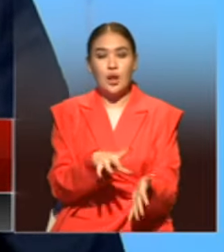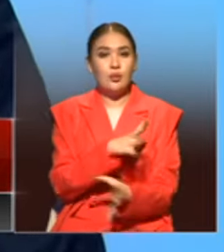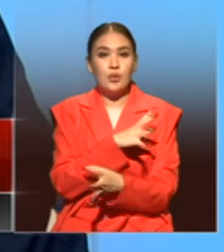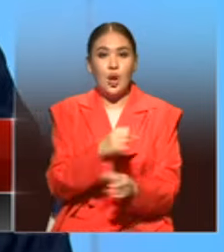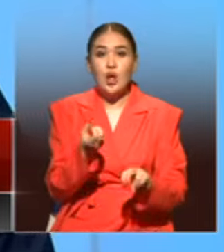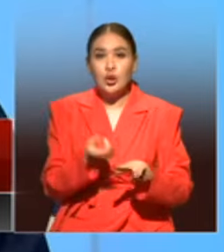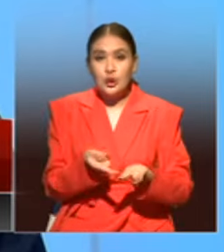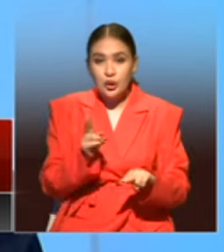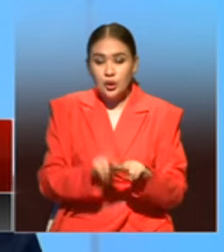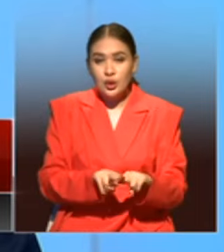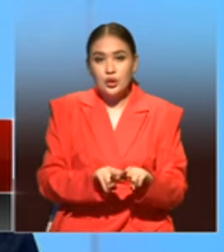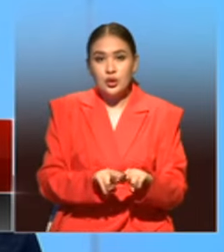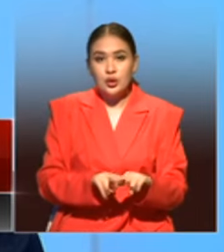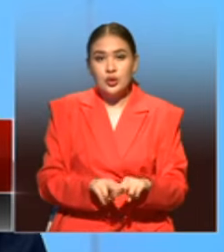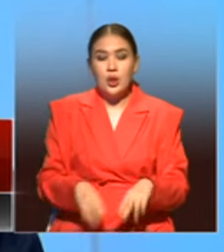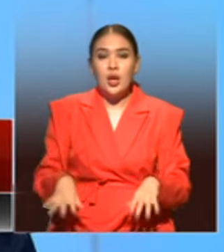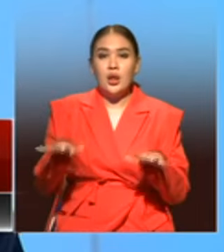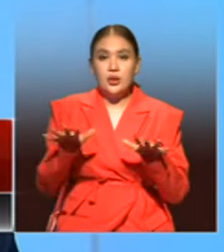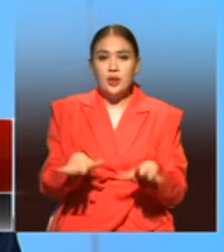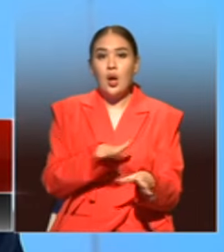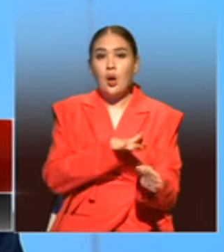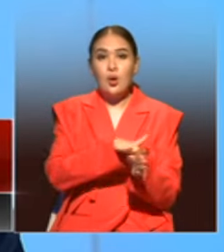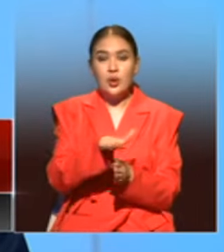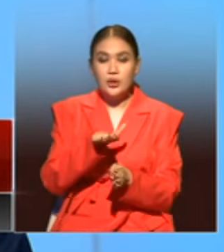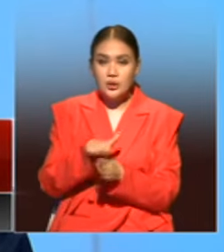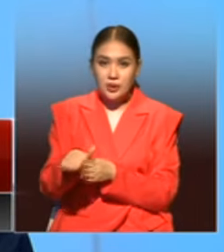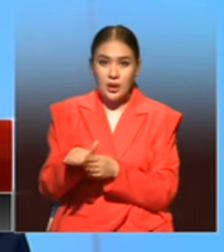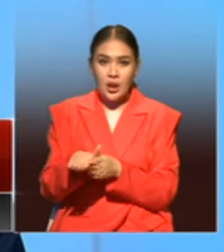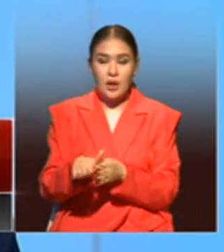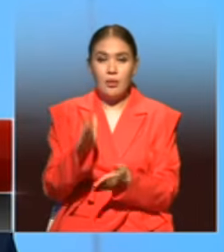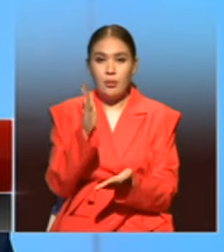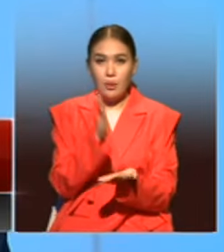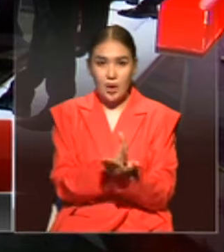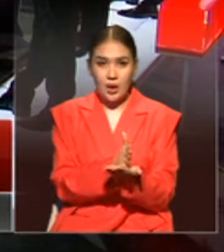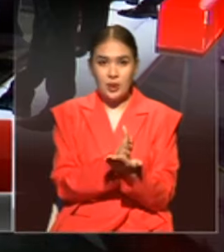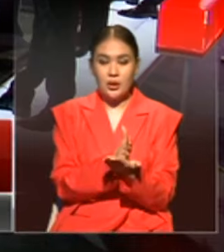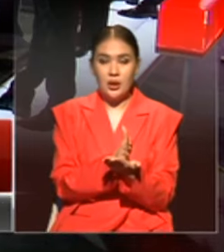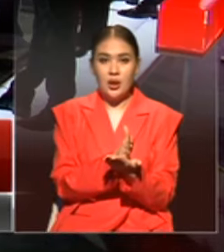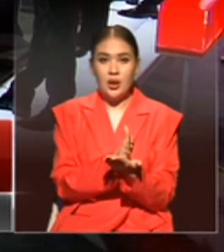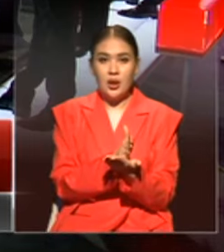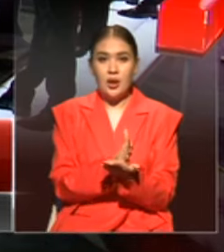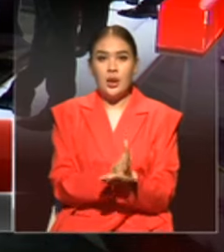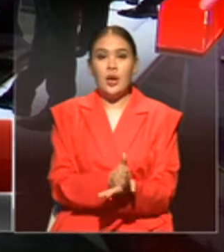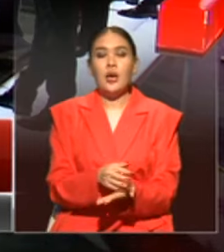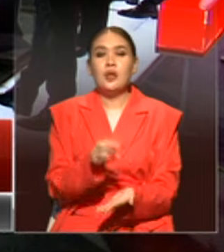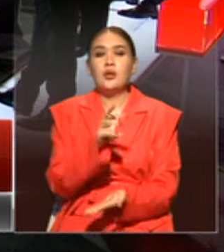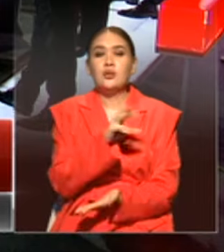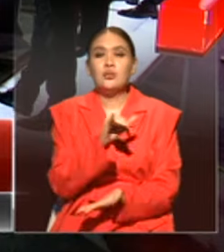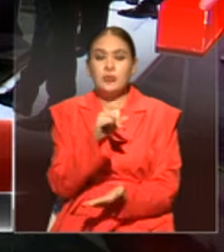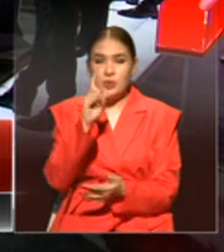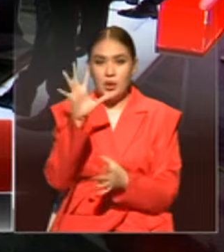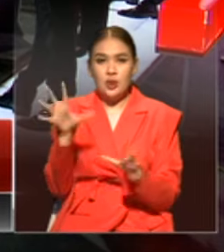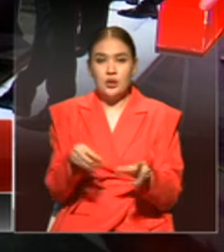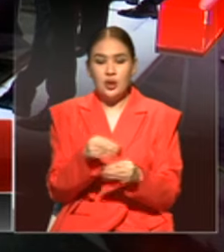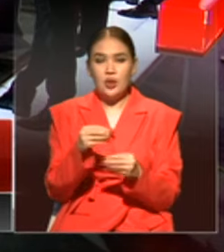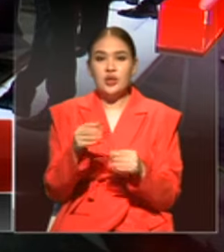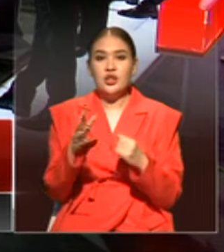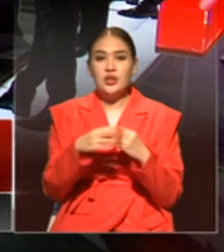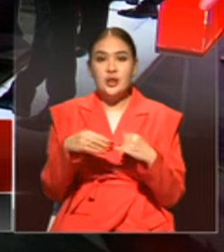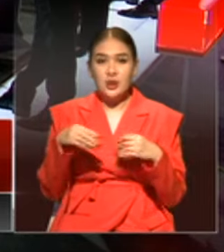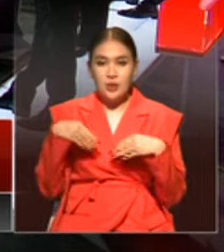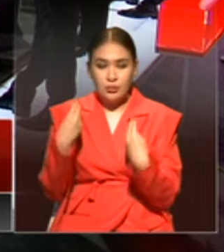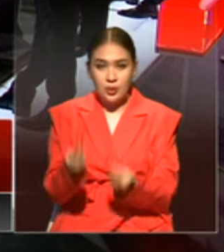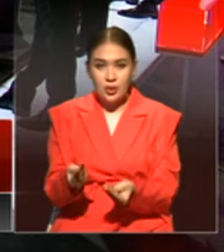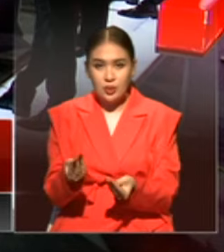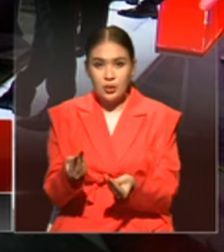үшін жергілікті атқарушы органдардың құзыреті бар, қайталама шикізатты қабылдау пункттеріне жерді беру. Яғни